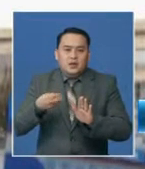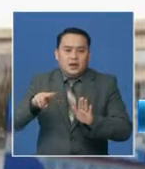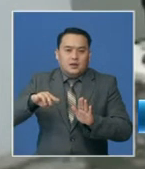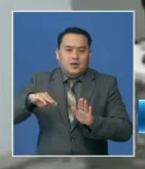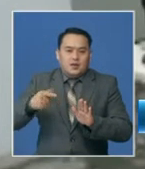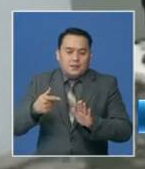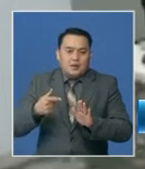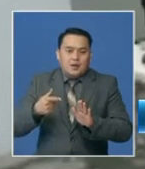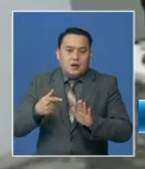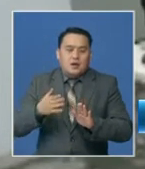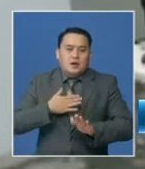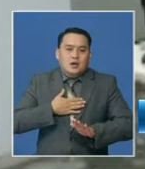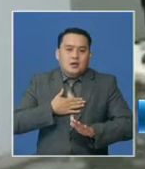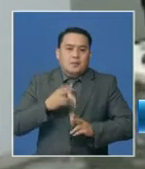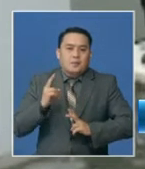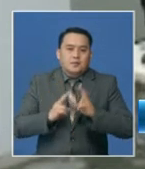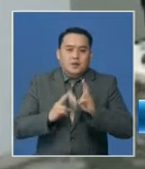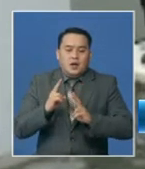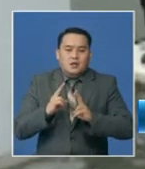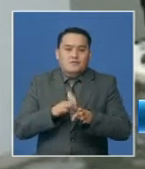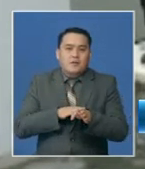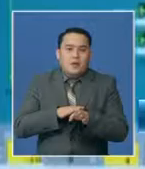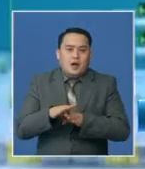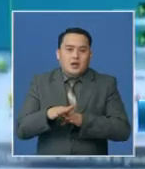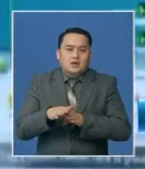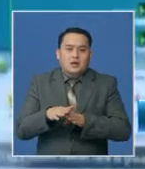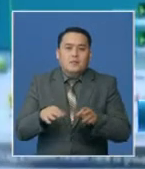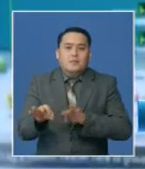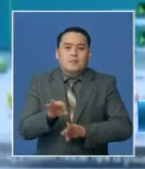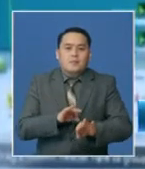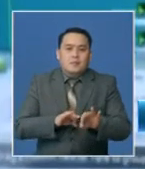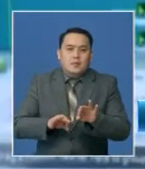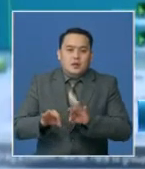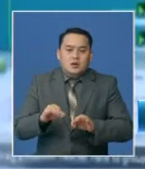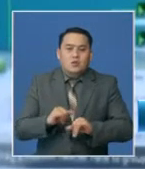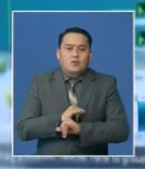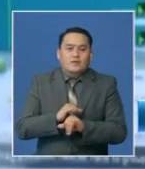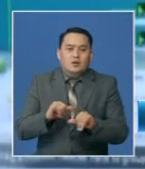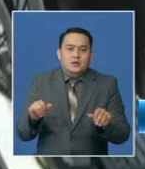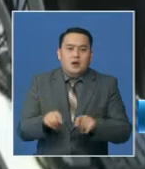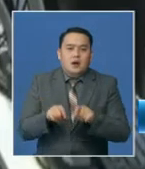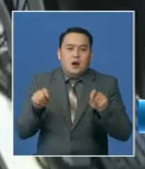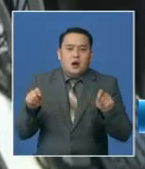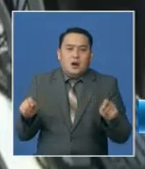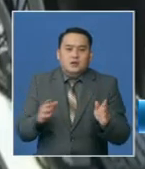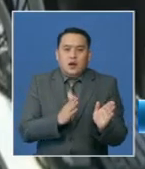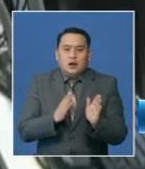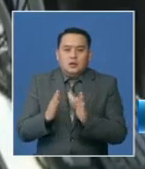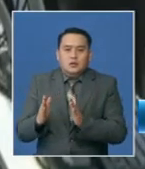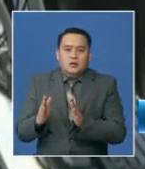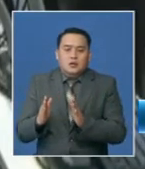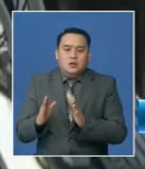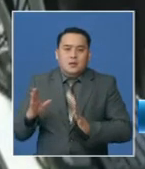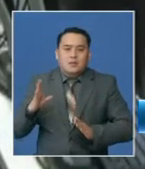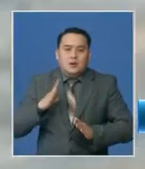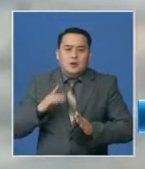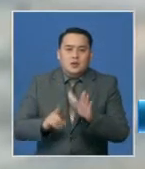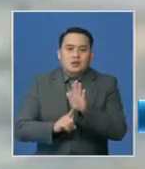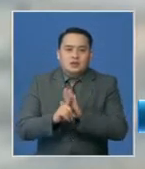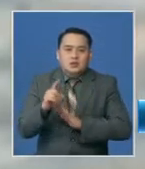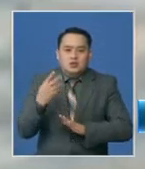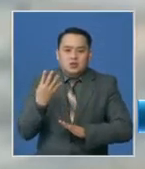модернизация распределительного устройства в 500 киловатт. Проект, соединяющий 6 высоковольтных линий, обеспечит надежную работу энергосистемы. На